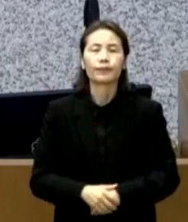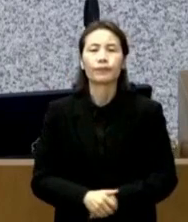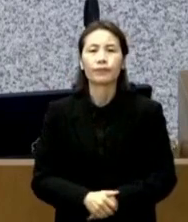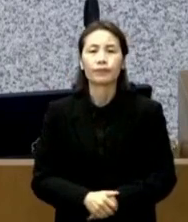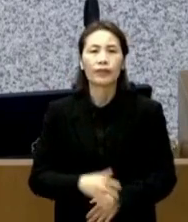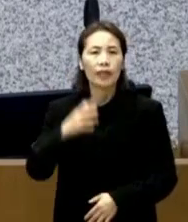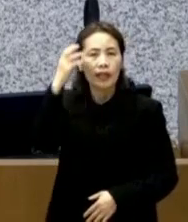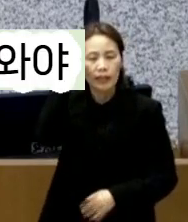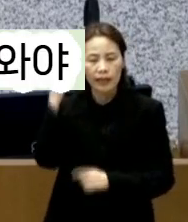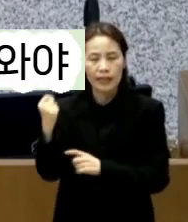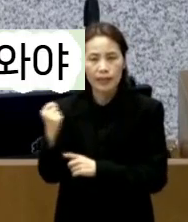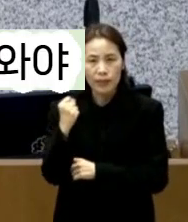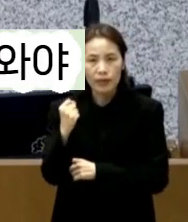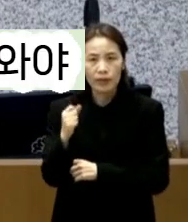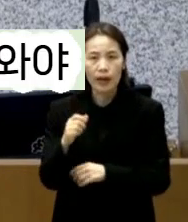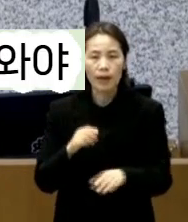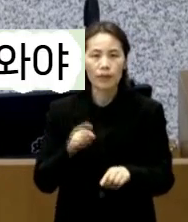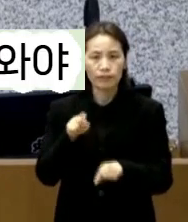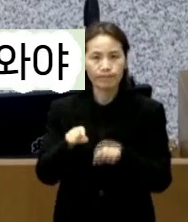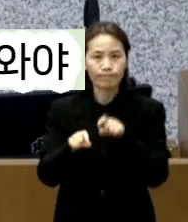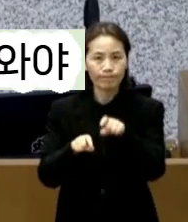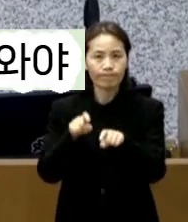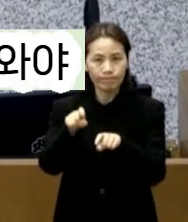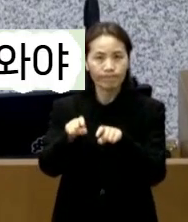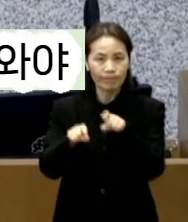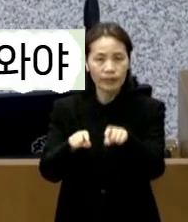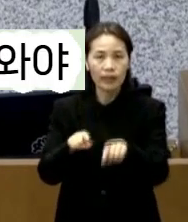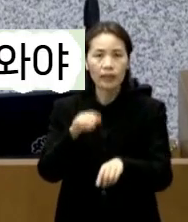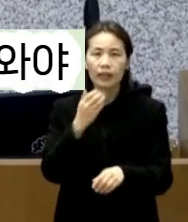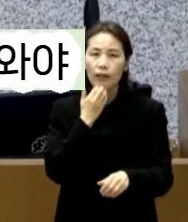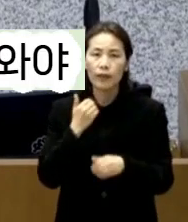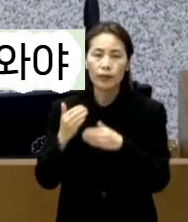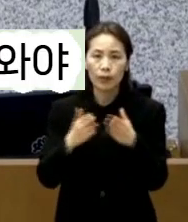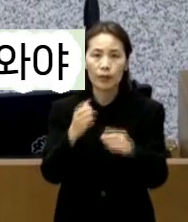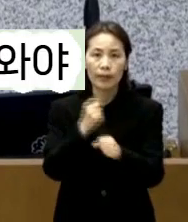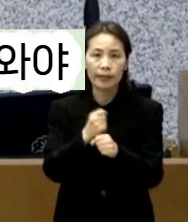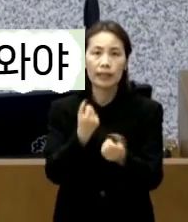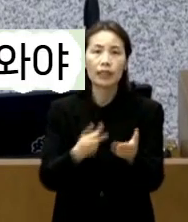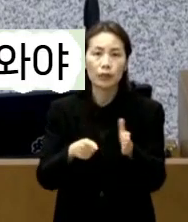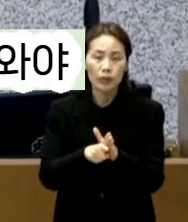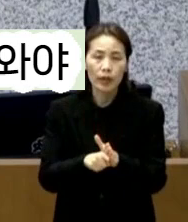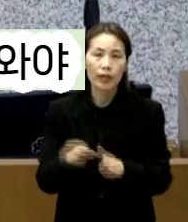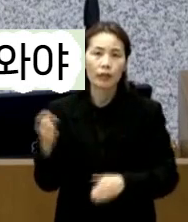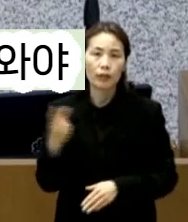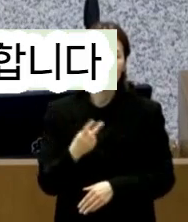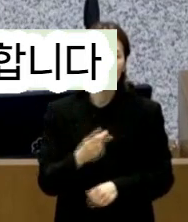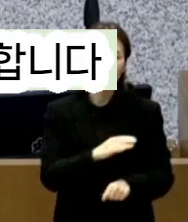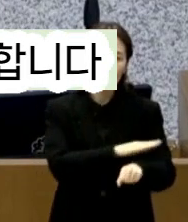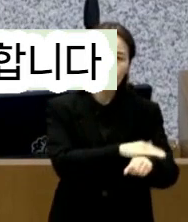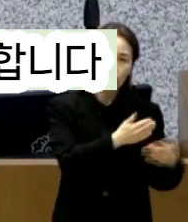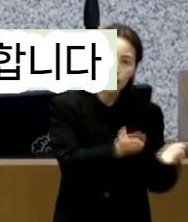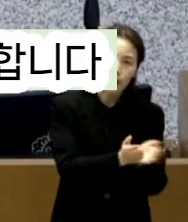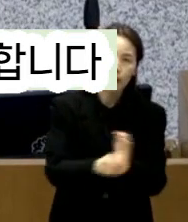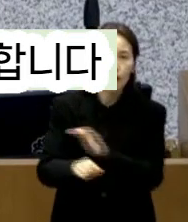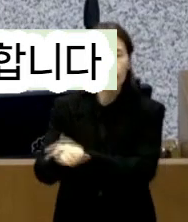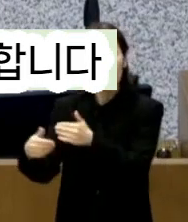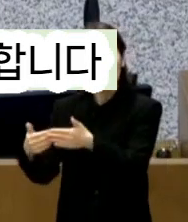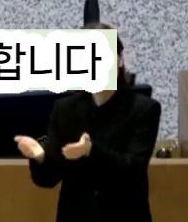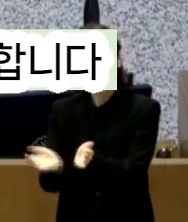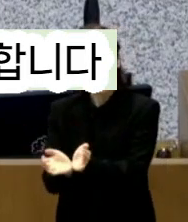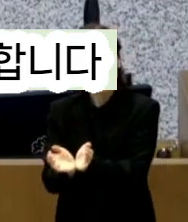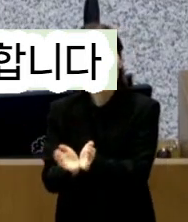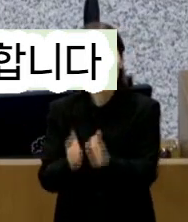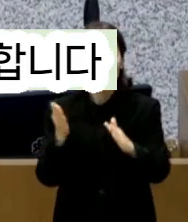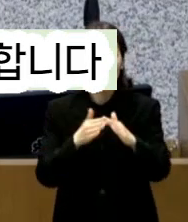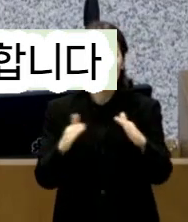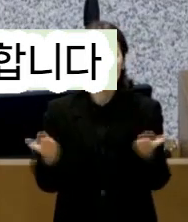기억의 힘으로 한 걸음 더 전진하는 경기도를 만드는 일에 경기도의 여와 야, 그리고 경기도